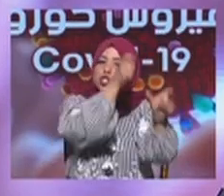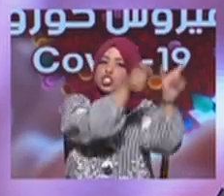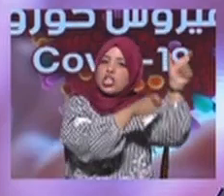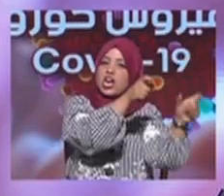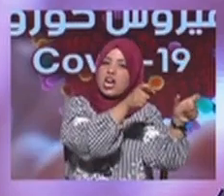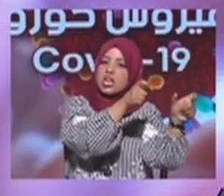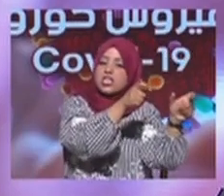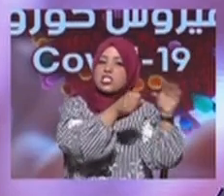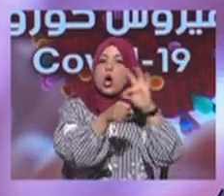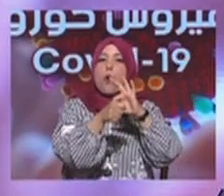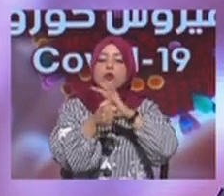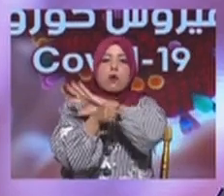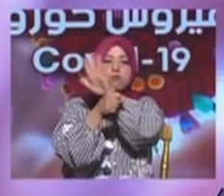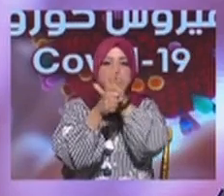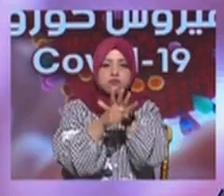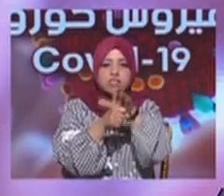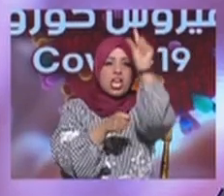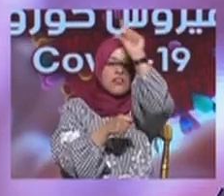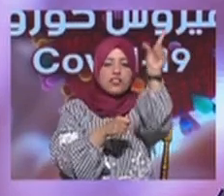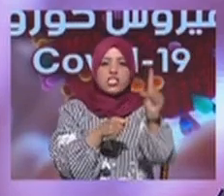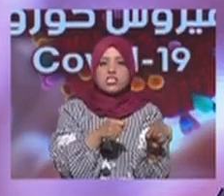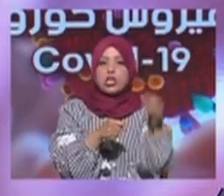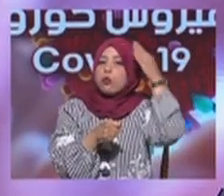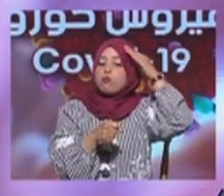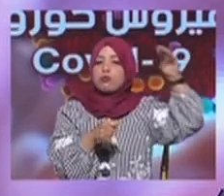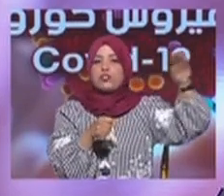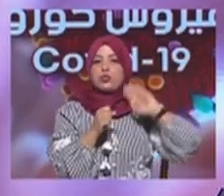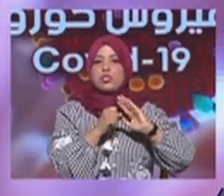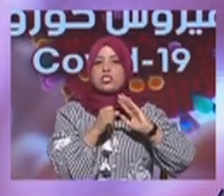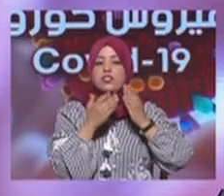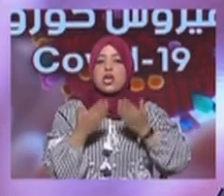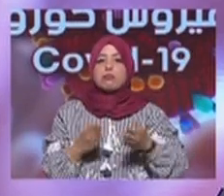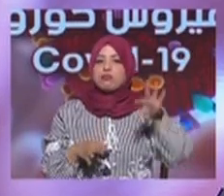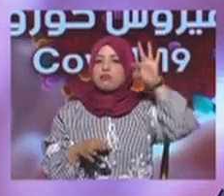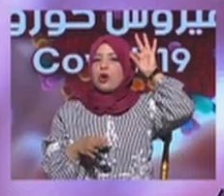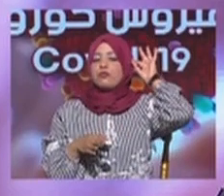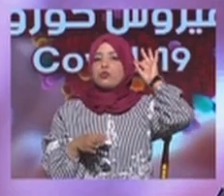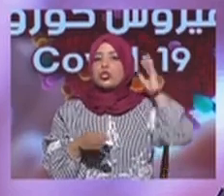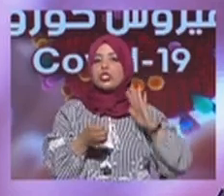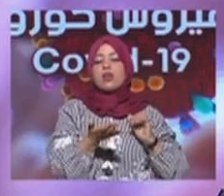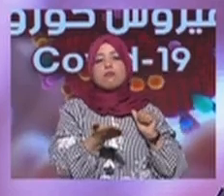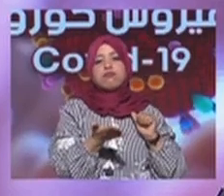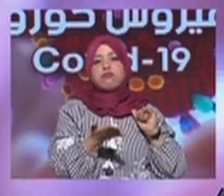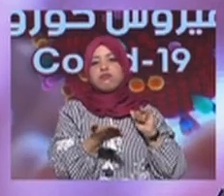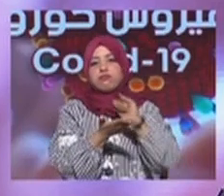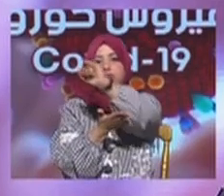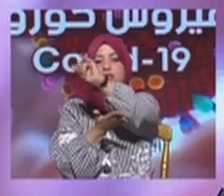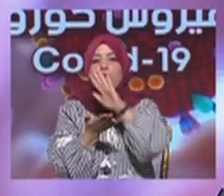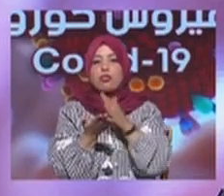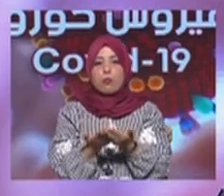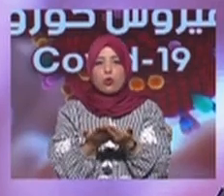في أنهم يتجاوزوا هذه المحنة بالخبرات متاعنا وبالإمكانيات والمستوى العالي اللي يوصلوا هذا